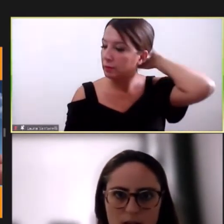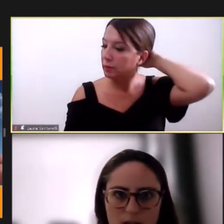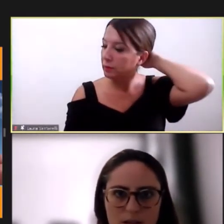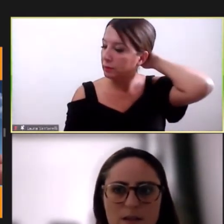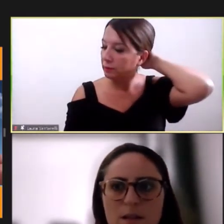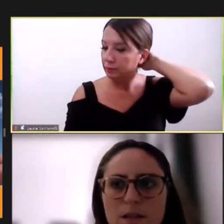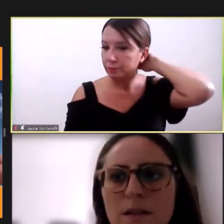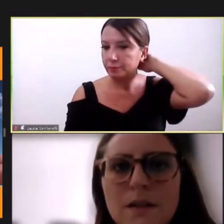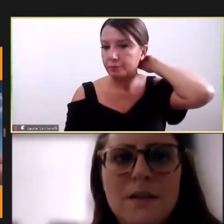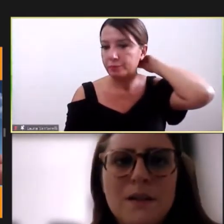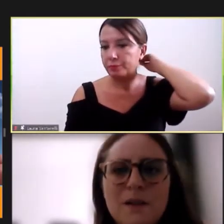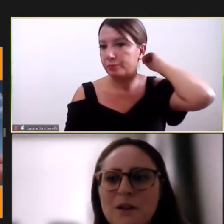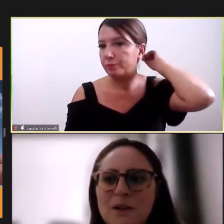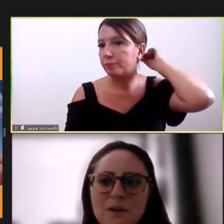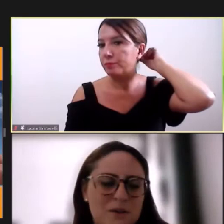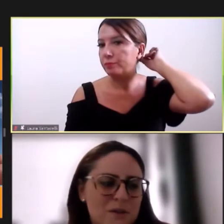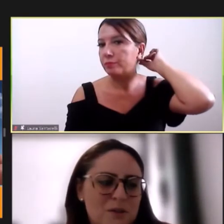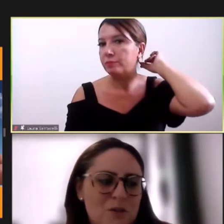Recording in progress.